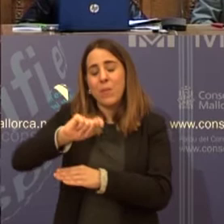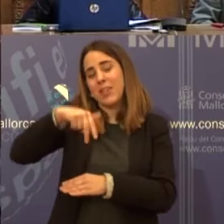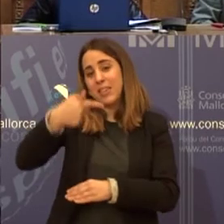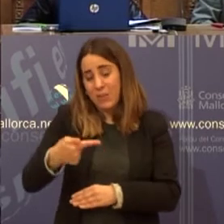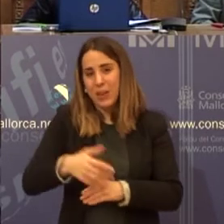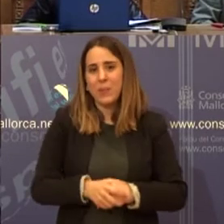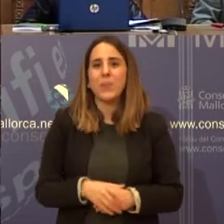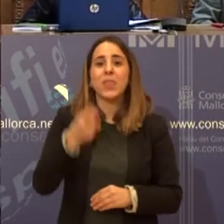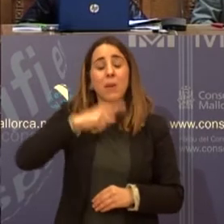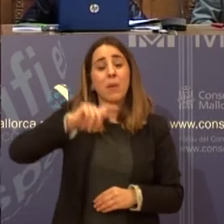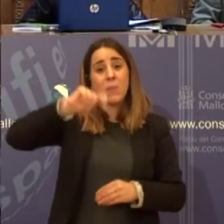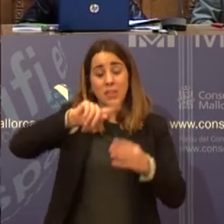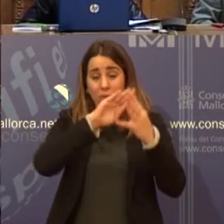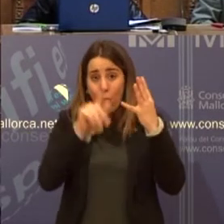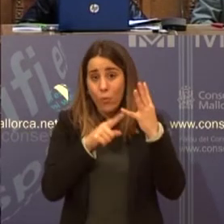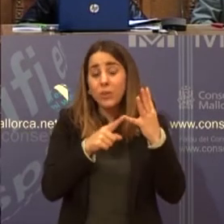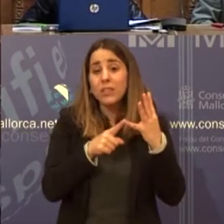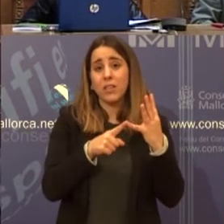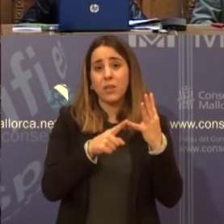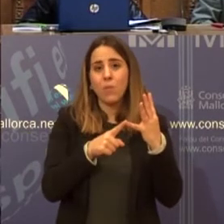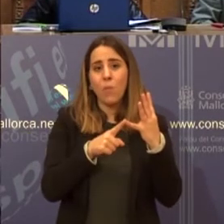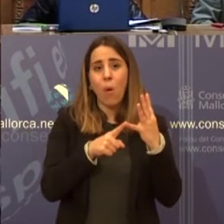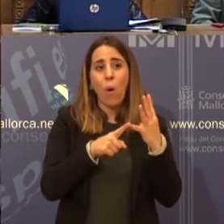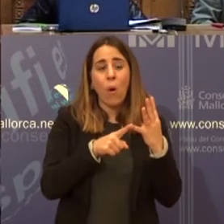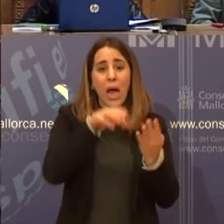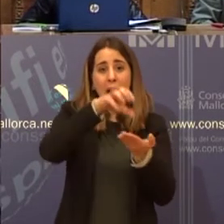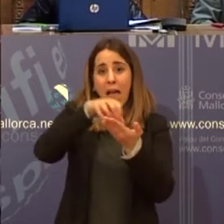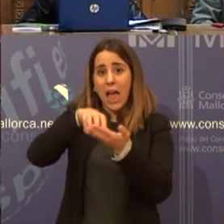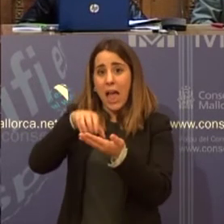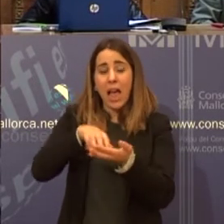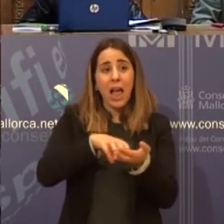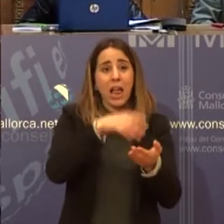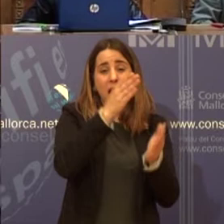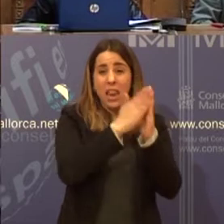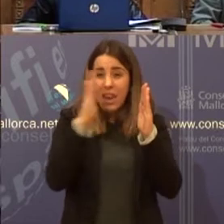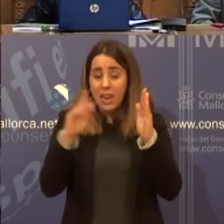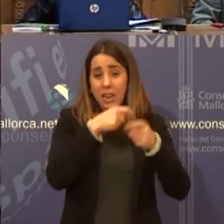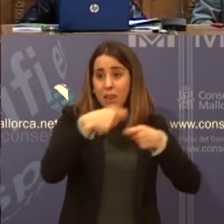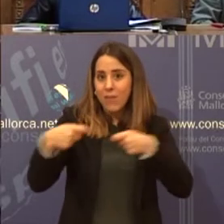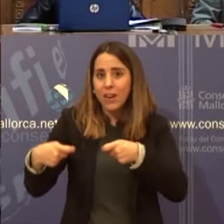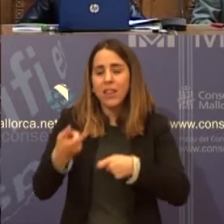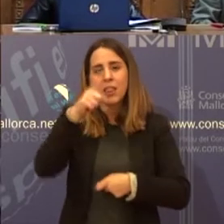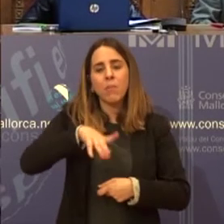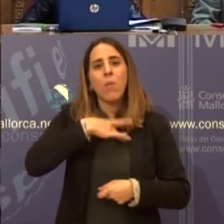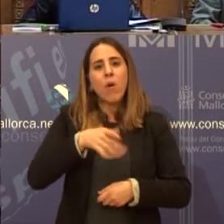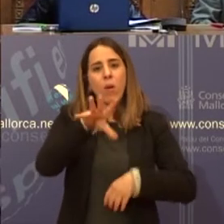següent. També a final de mes podríeu trobar a totes les llibreries de les Illes Balears el llibre.